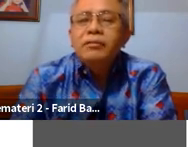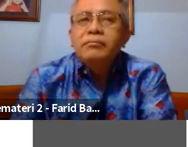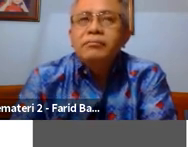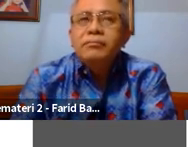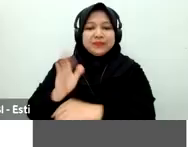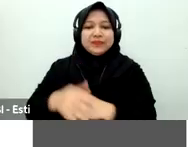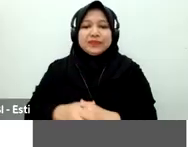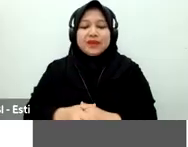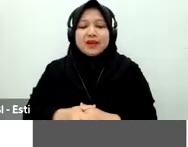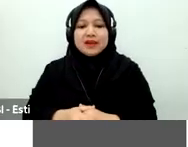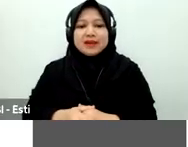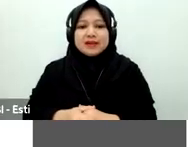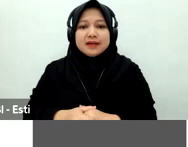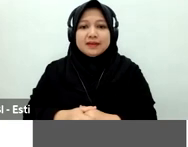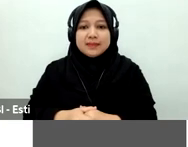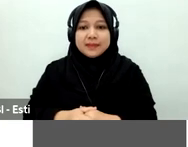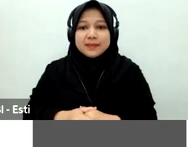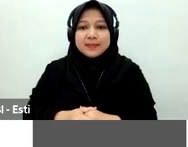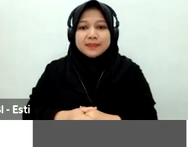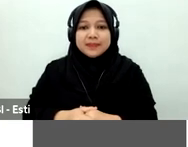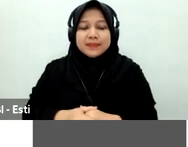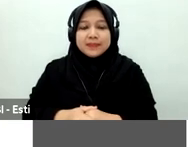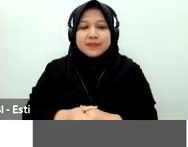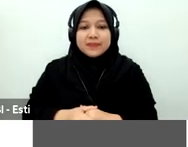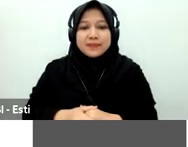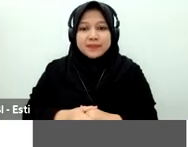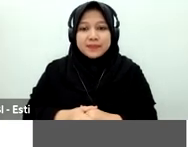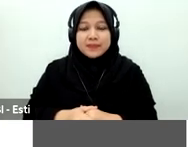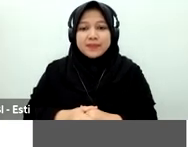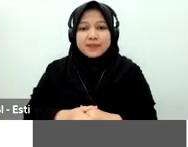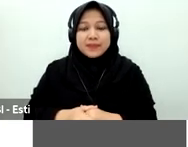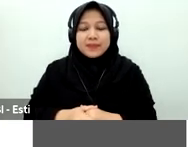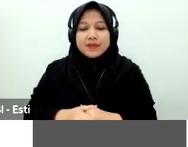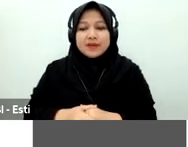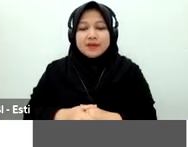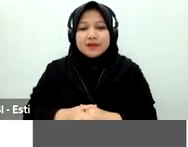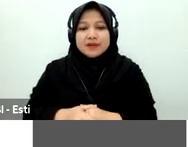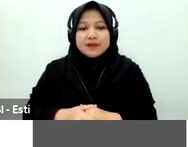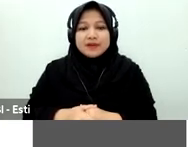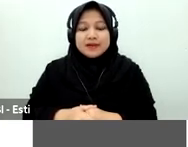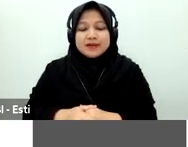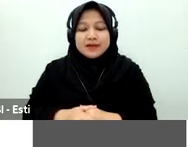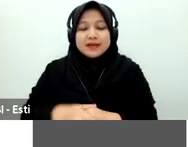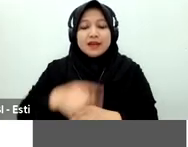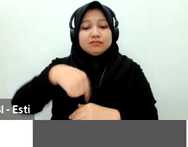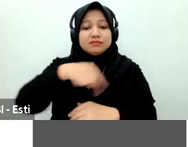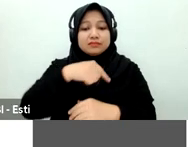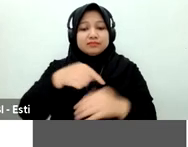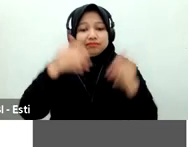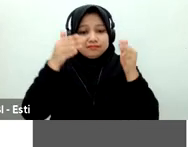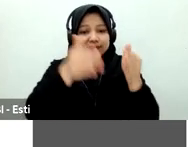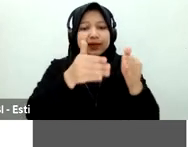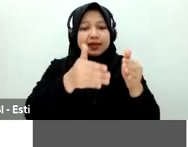awal Eropa membuat perhatian kami semuanya terhadap eksistensi keberadaan GP